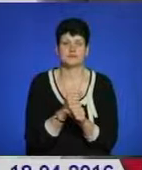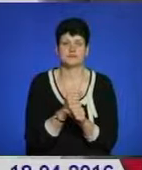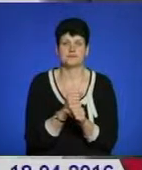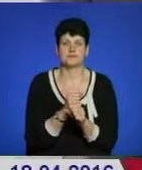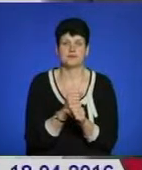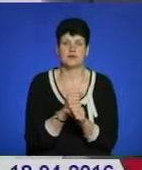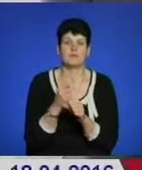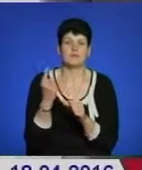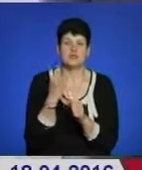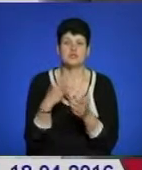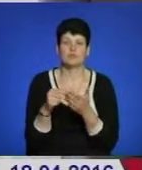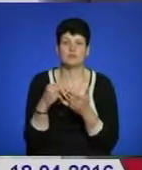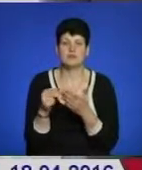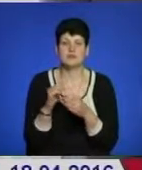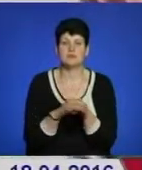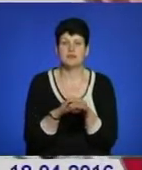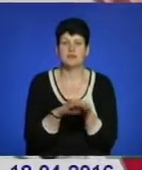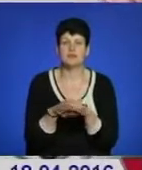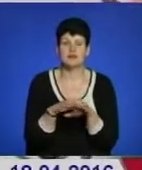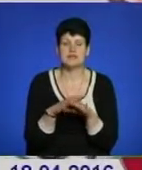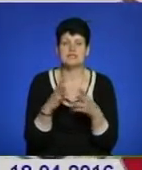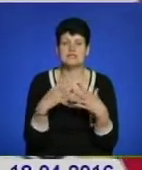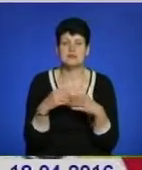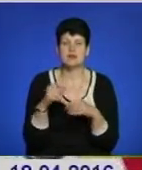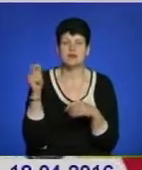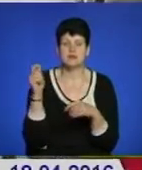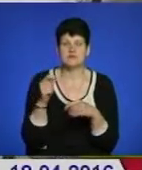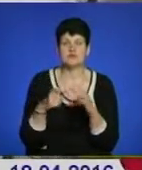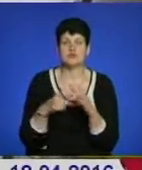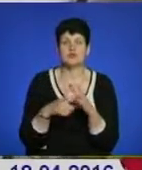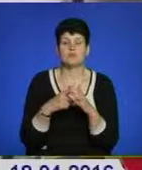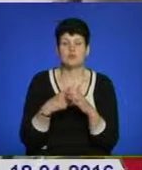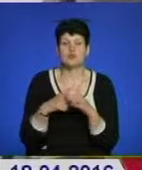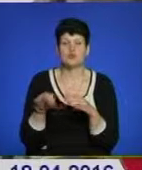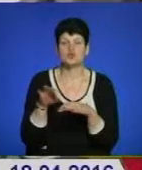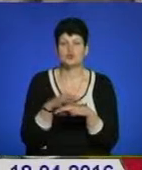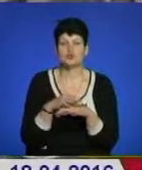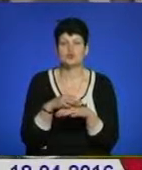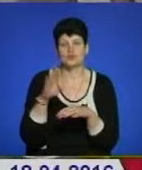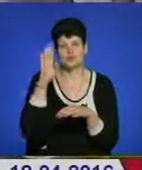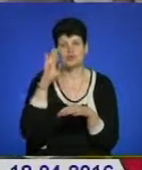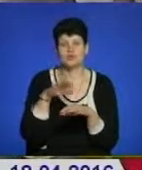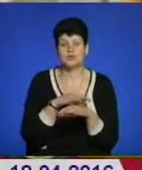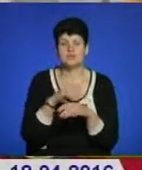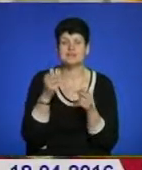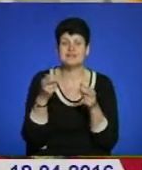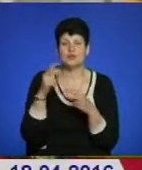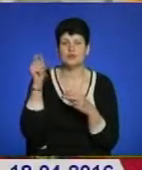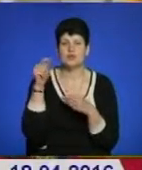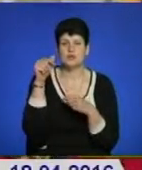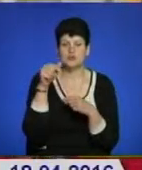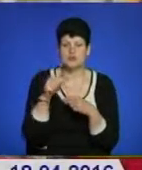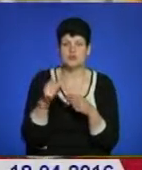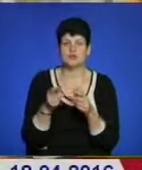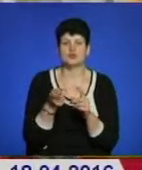не найперші покупці на благодійному ярмарку сім'я переселенців з Донбасу? Чоловік з дружиною спеціально прийшли сюди, аби долучитись до